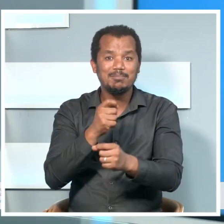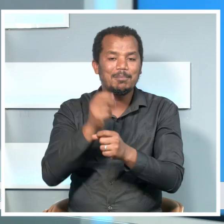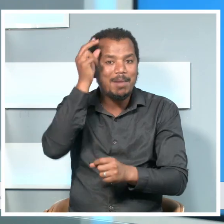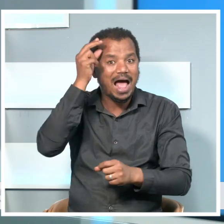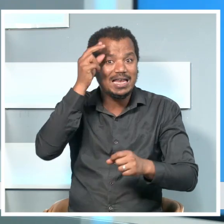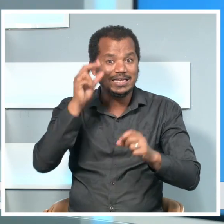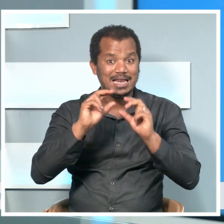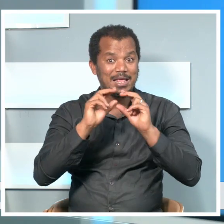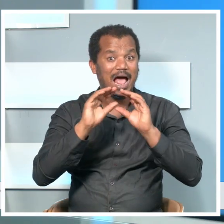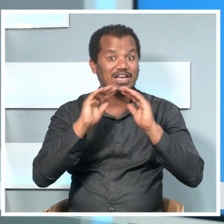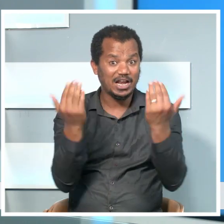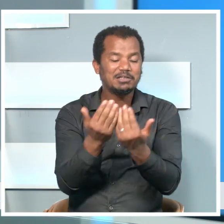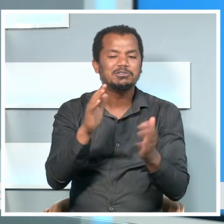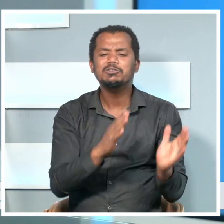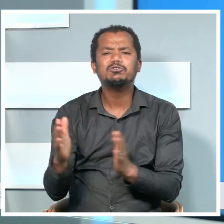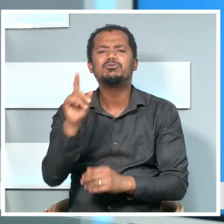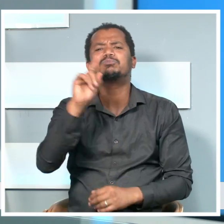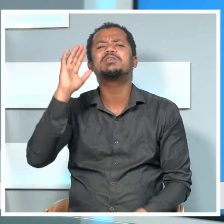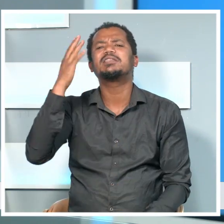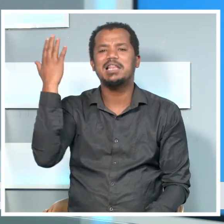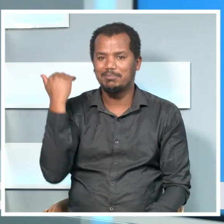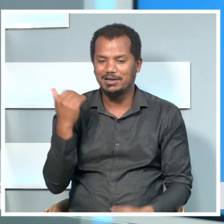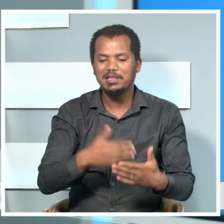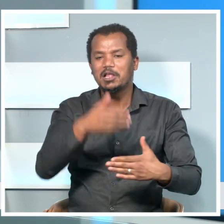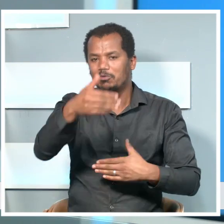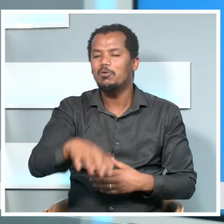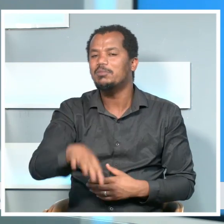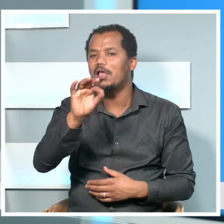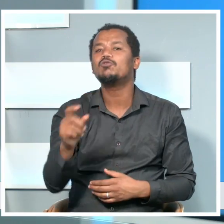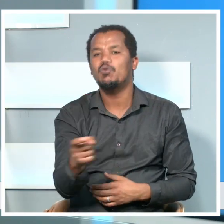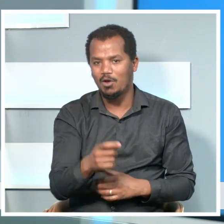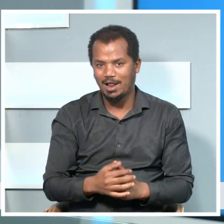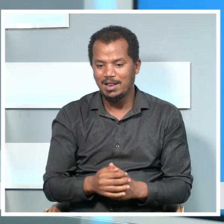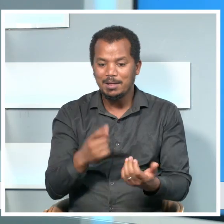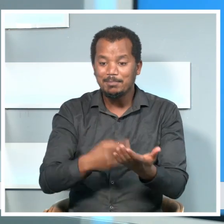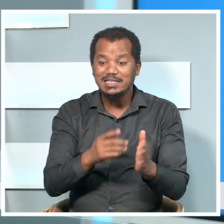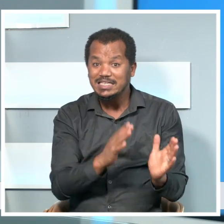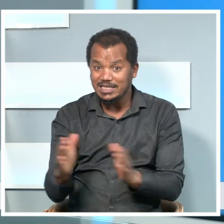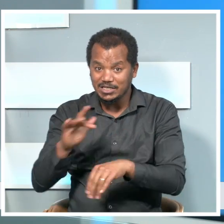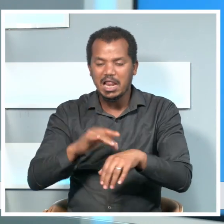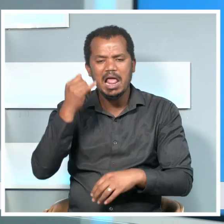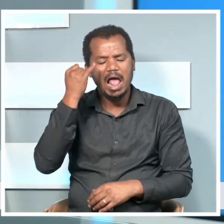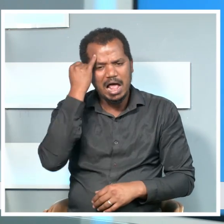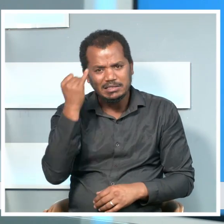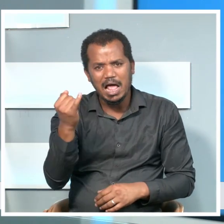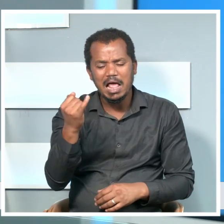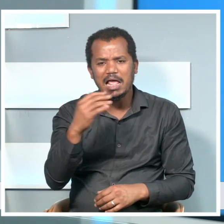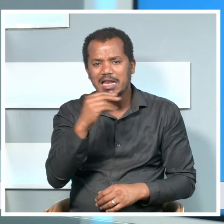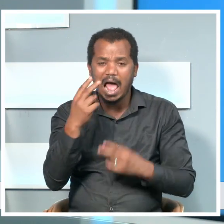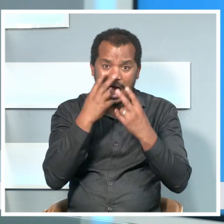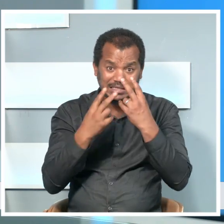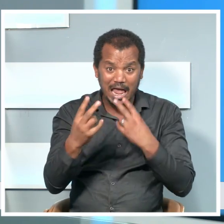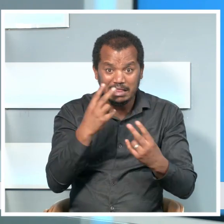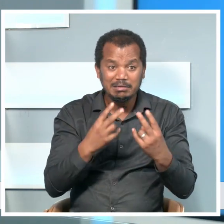ማዕከል ዝግጅቱ ምን ይመስል ይሆን ቀጥሎ የምታገኙት ነው የሚሆነው በዚህ ዝግጅት ላይ ያላችሁን ሐሳብና